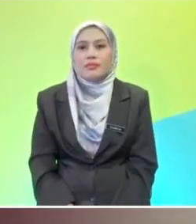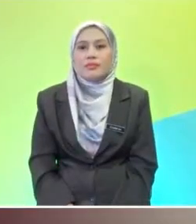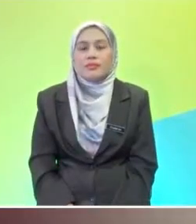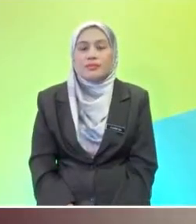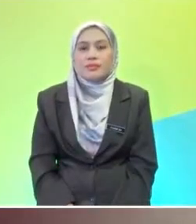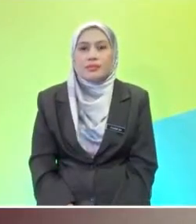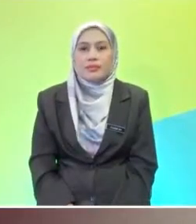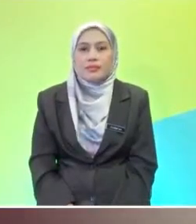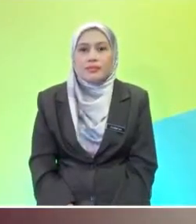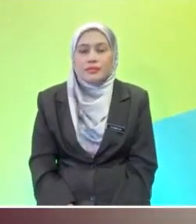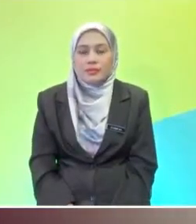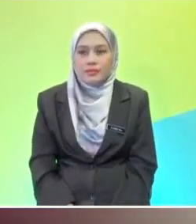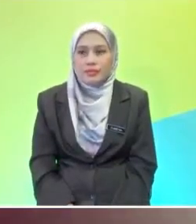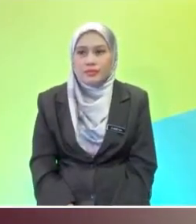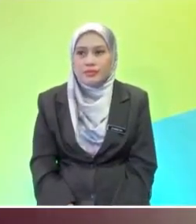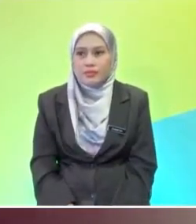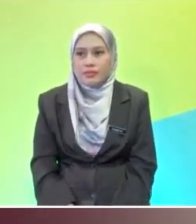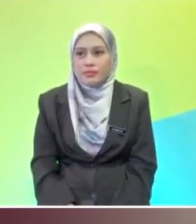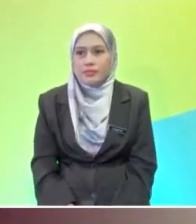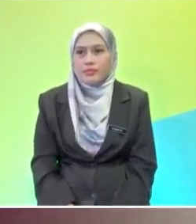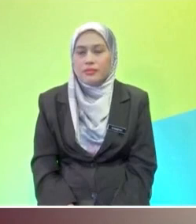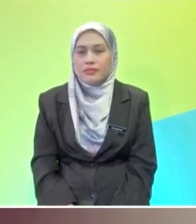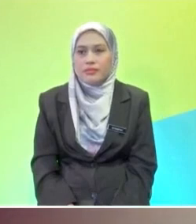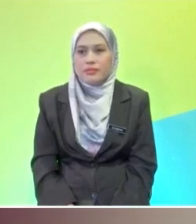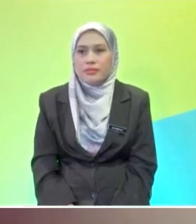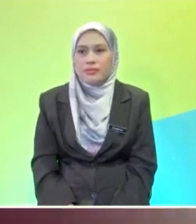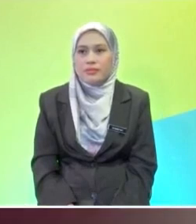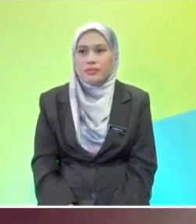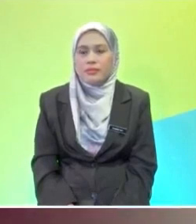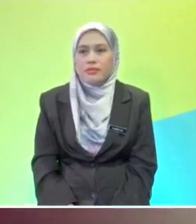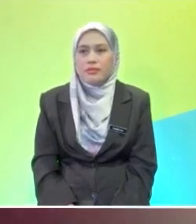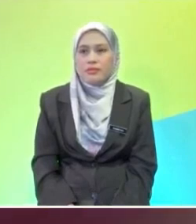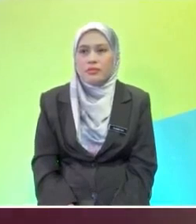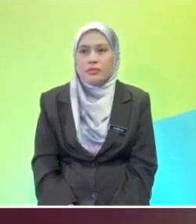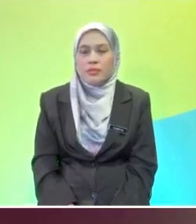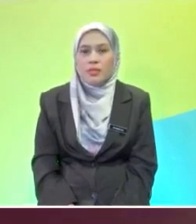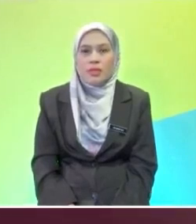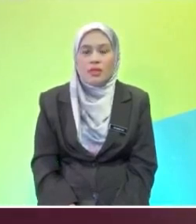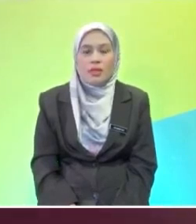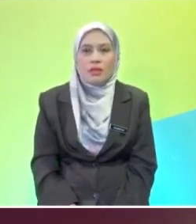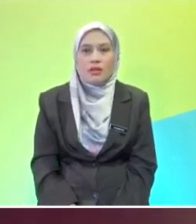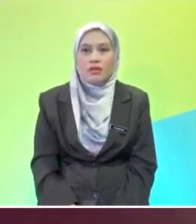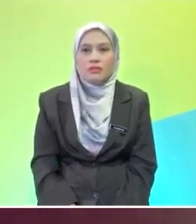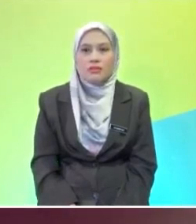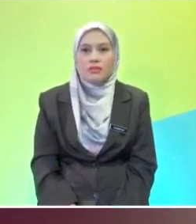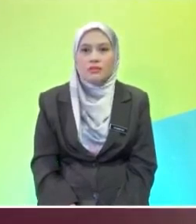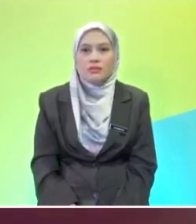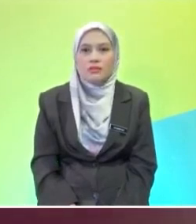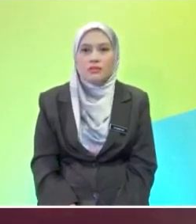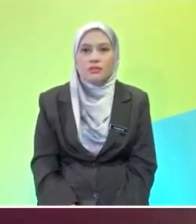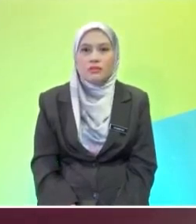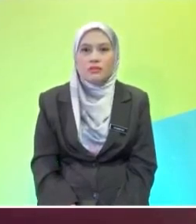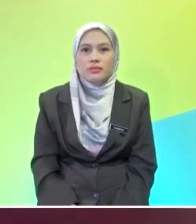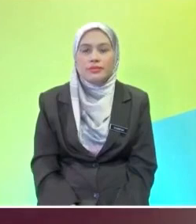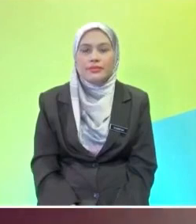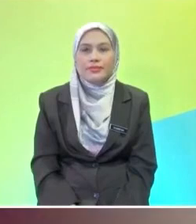Kami nak baca pantun. Memasak keli di waktu senja, dituang santan, tiada